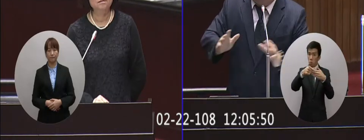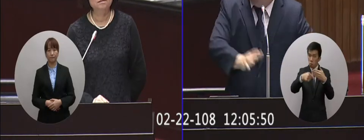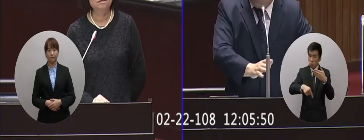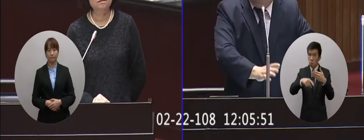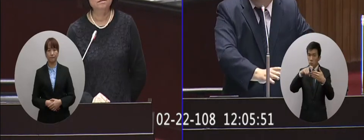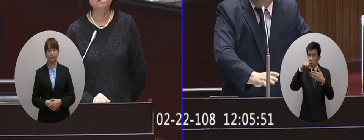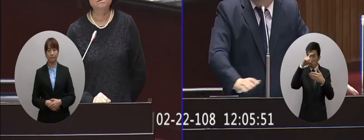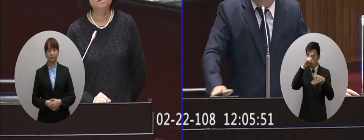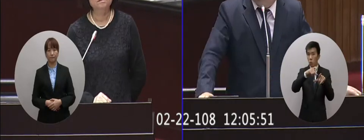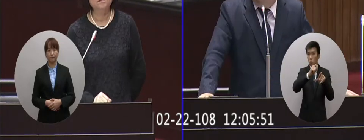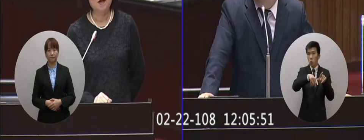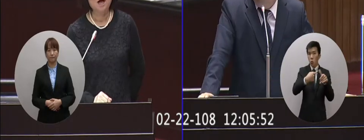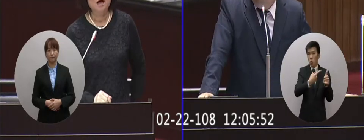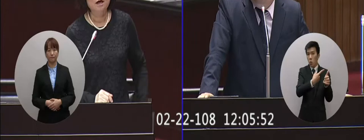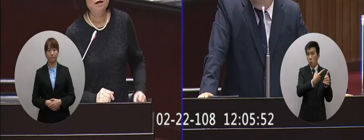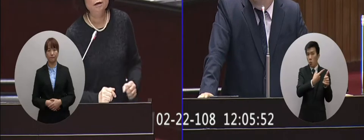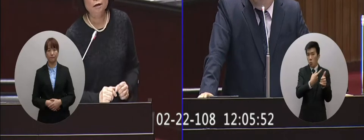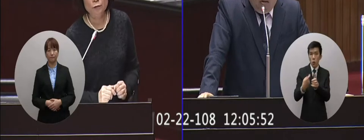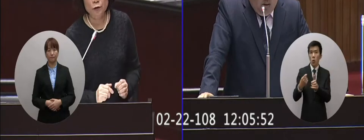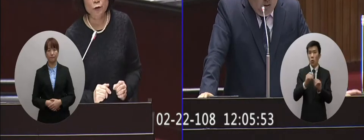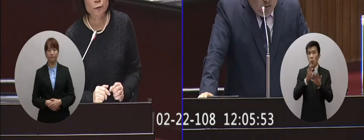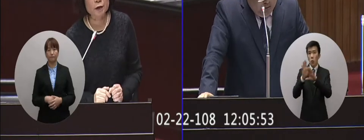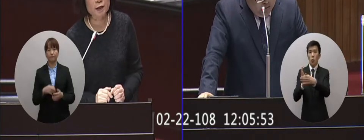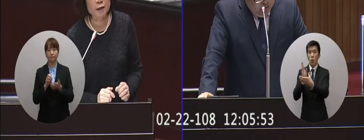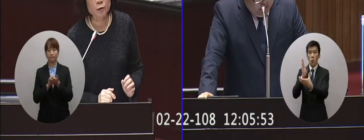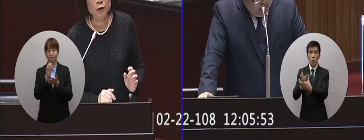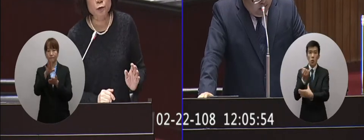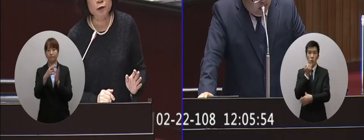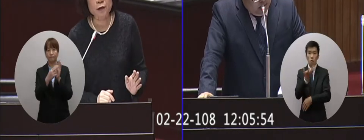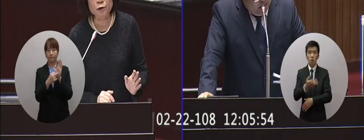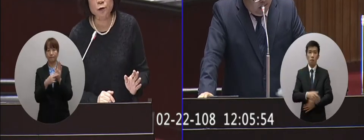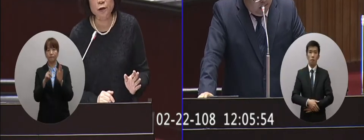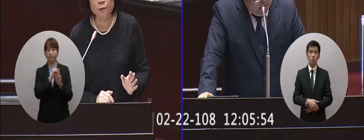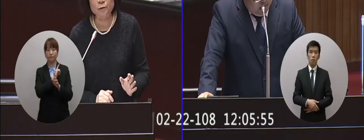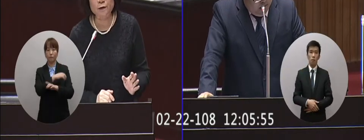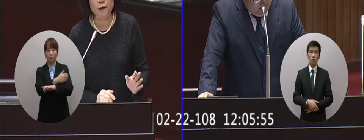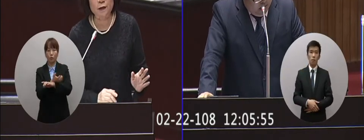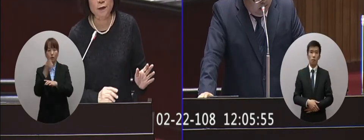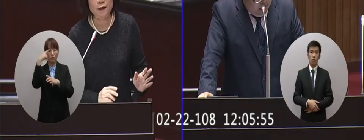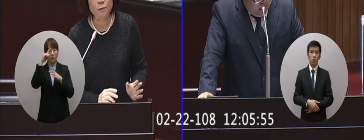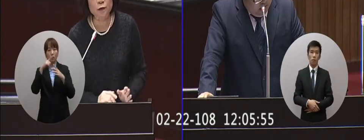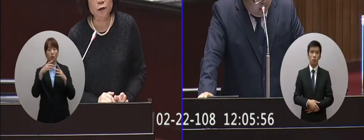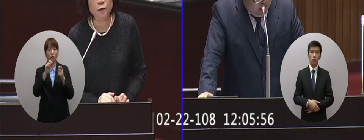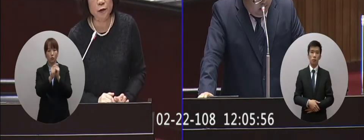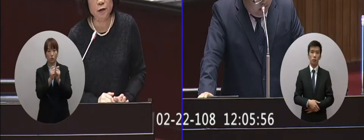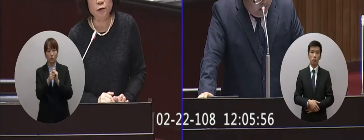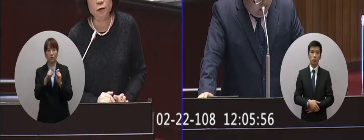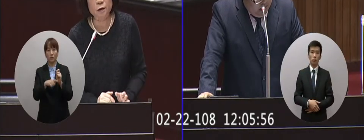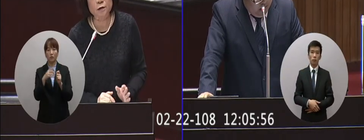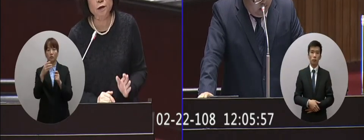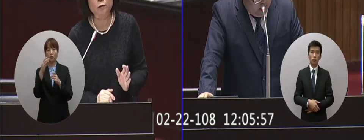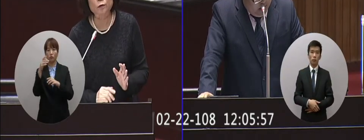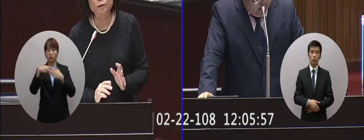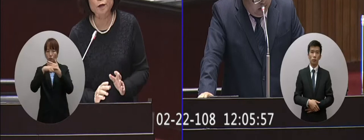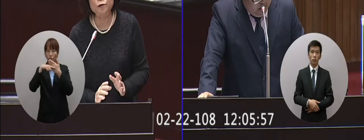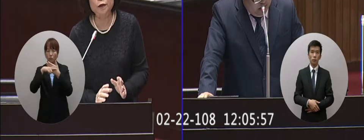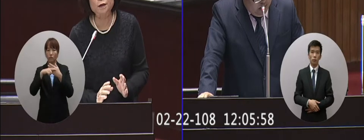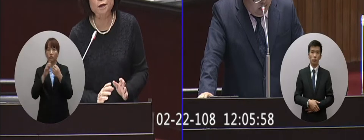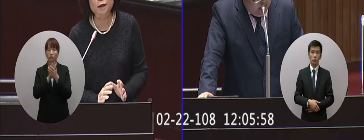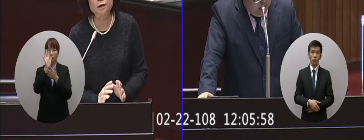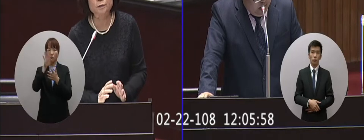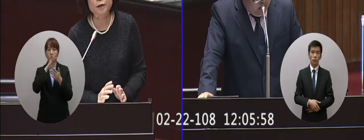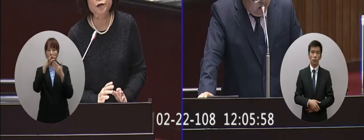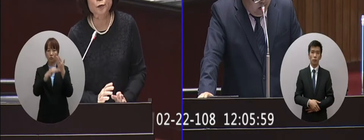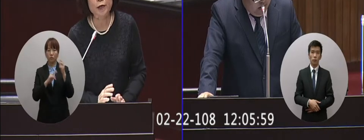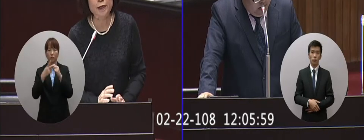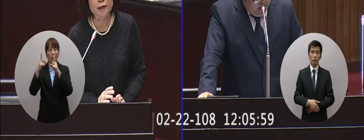业投注地方创生吗？ 跟委员说明一下，因为故乡税的部分啊，财政部经过研究之后，认为我们的税